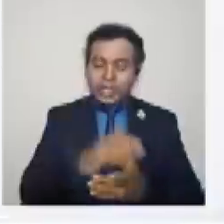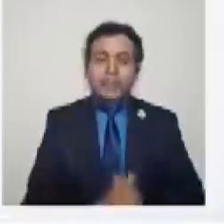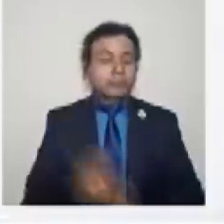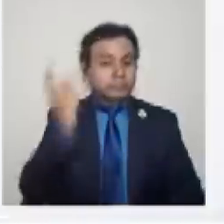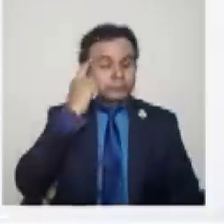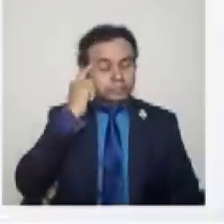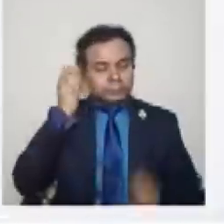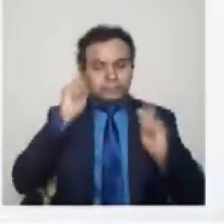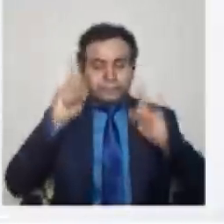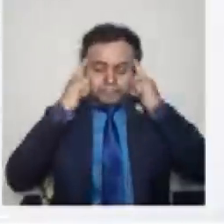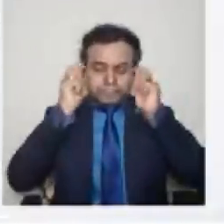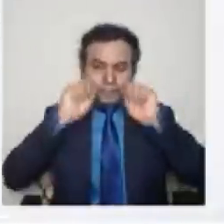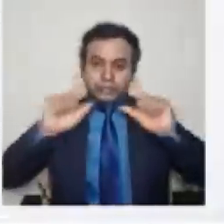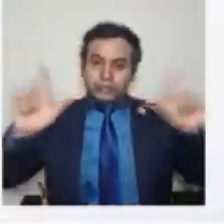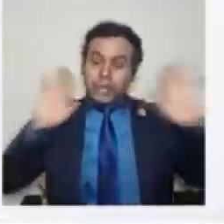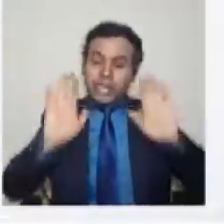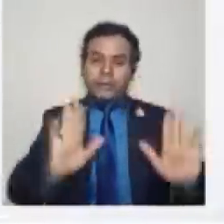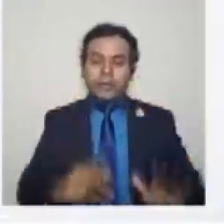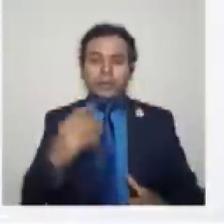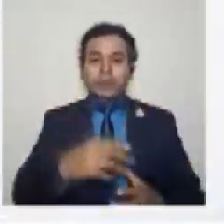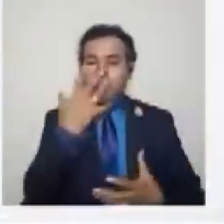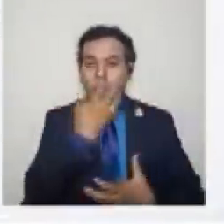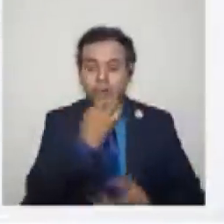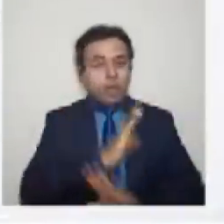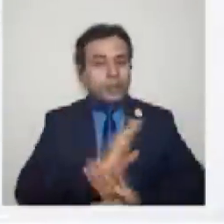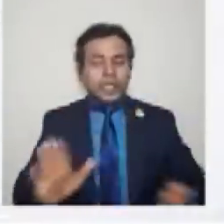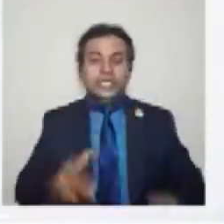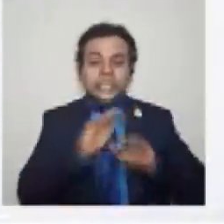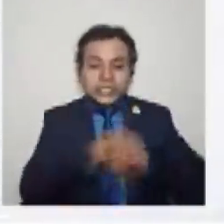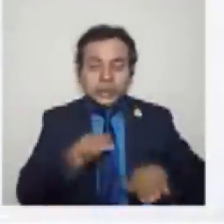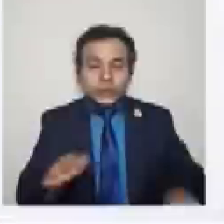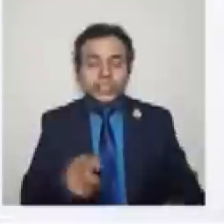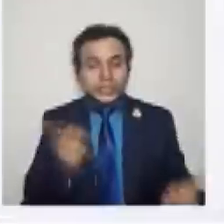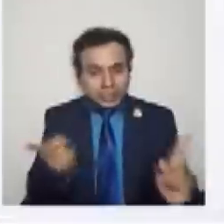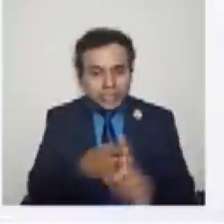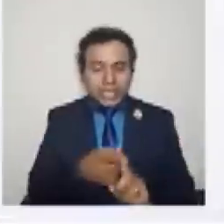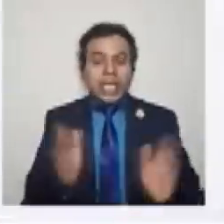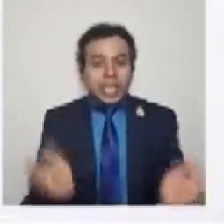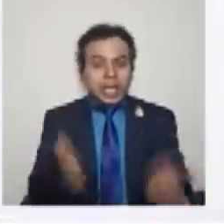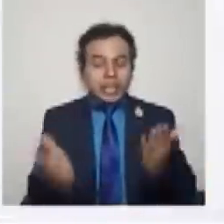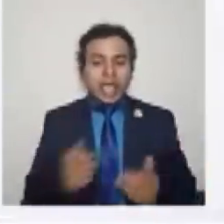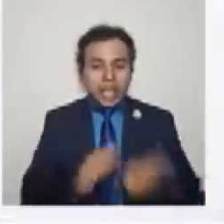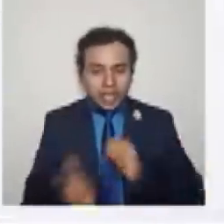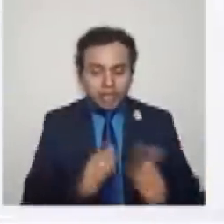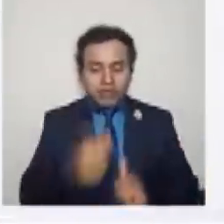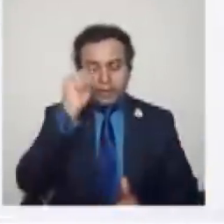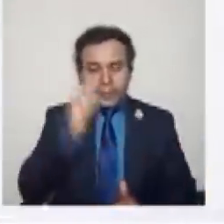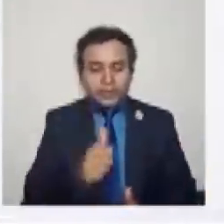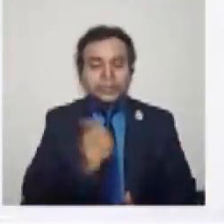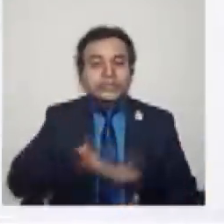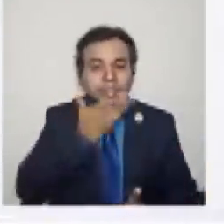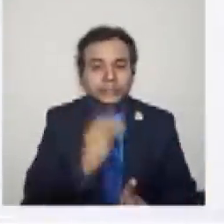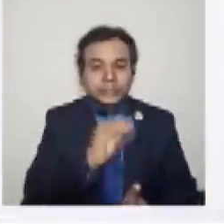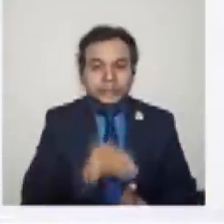নিয়মিতভাবে ওষুধ সেবন করে মানসিকভাবে উজ্জীবিত থাকবেন। ছোটদেরকে সৃষ্টিশীল কাজে নিয়োজিত